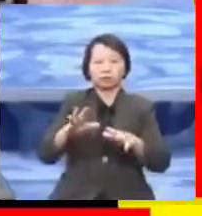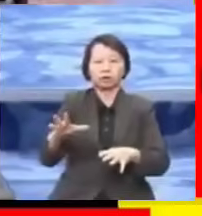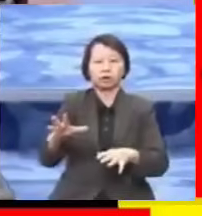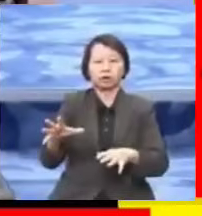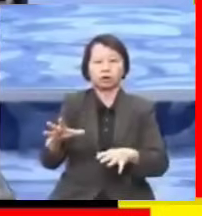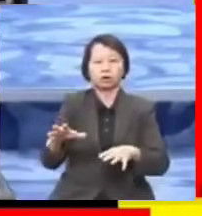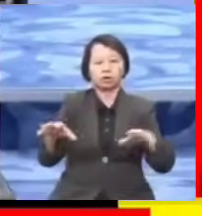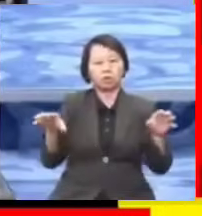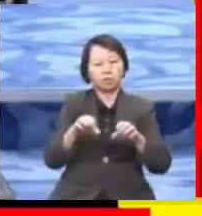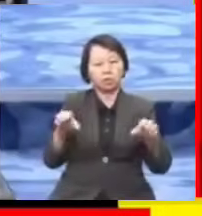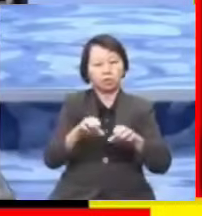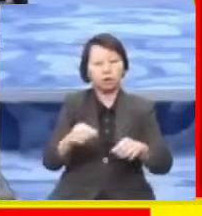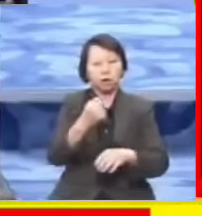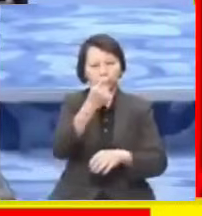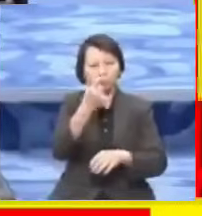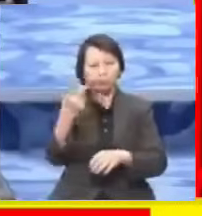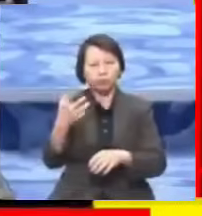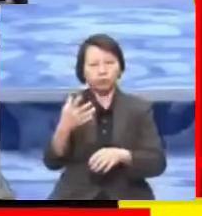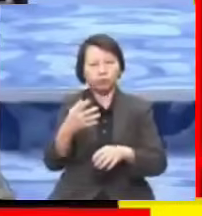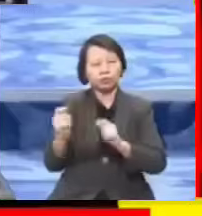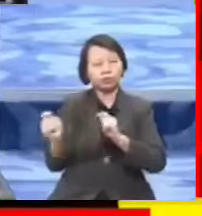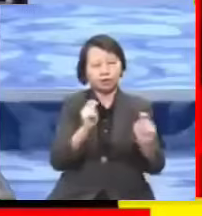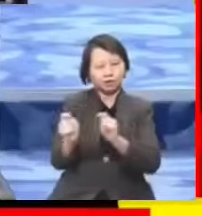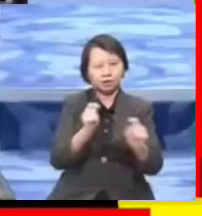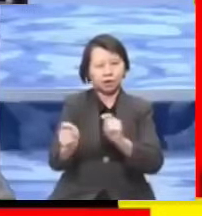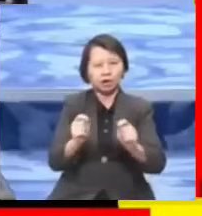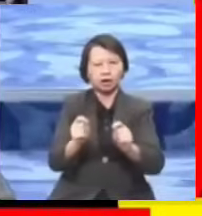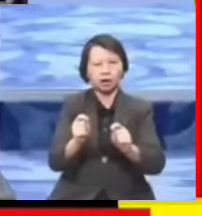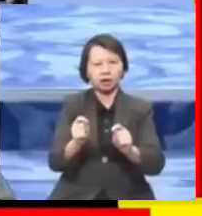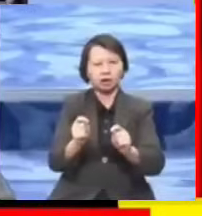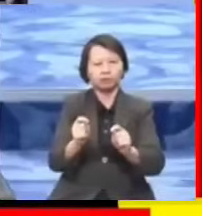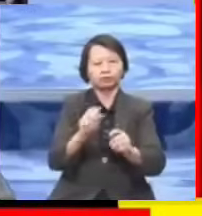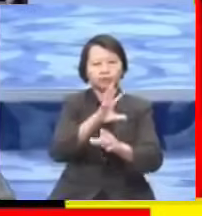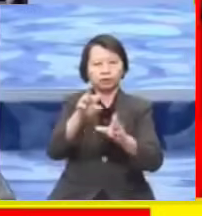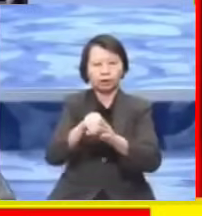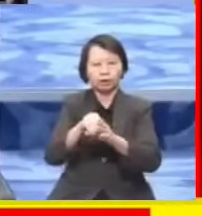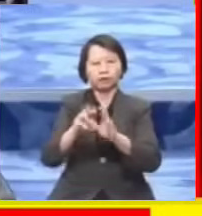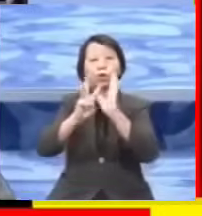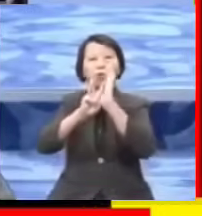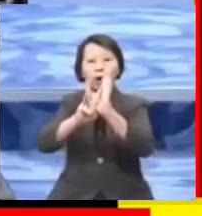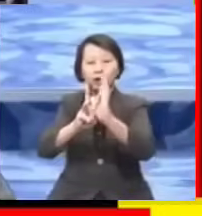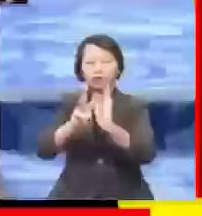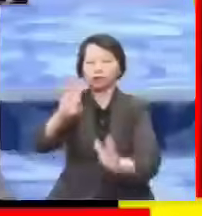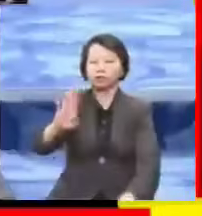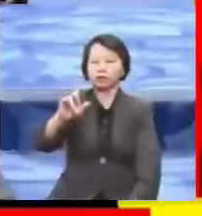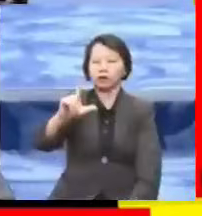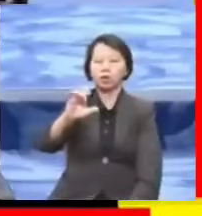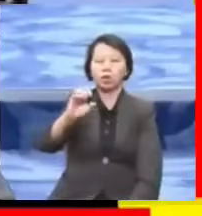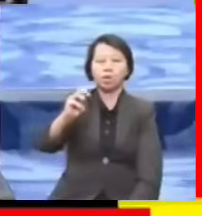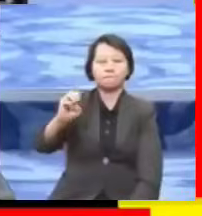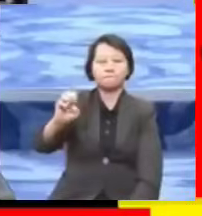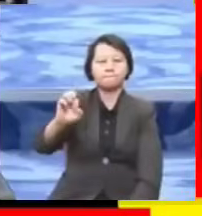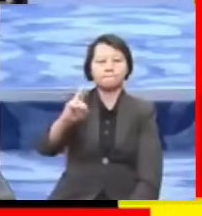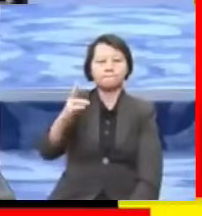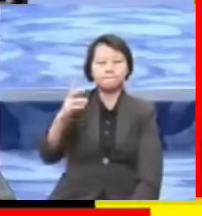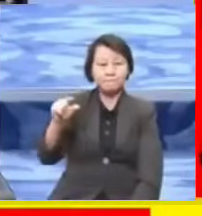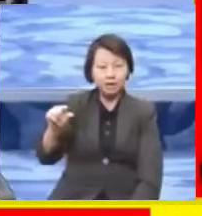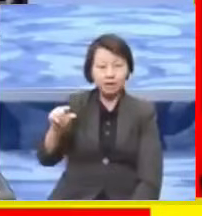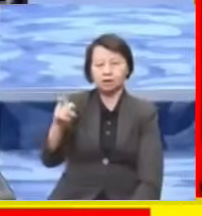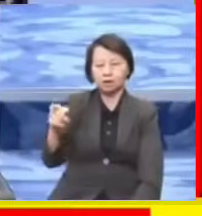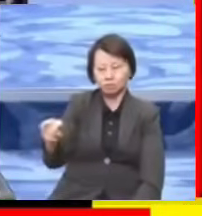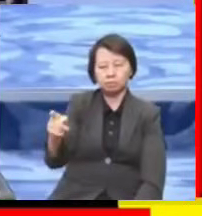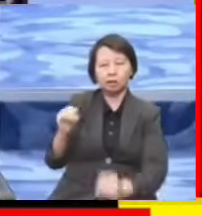mengambil beberapa tindakan termasuk wakil Bloomberg dan individu-individu terkait pada